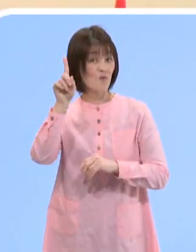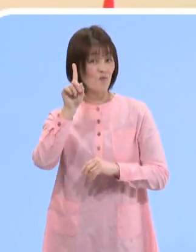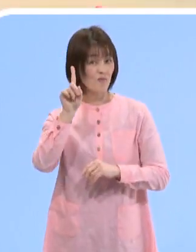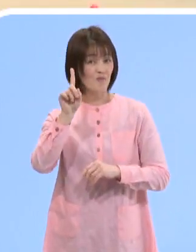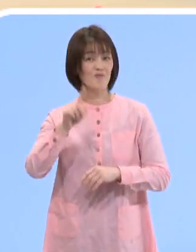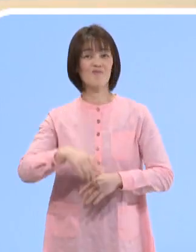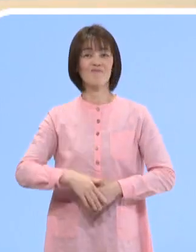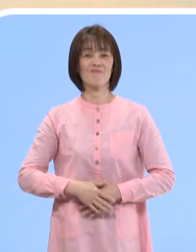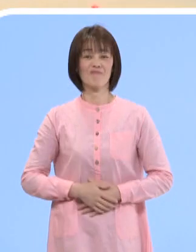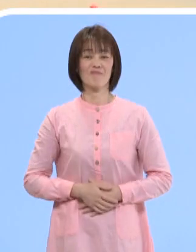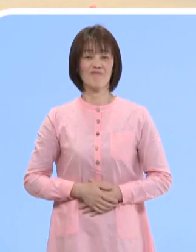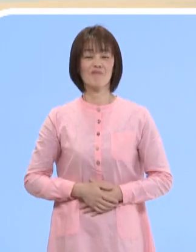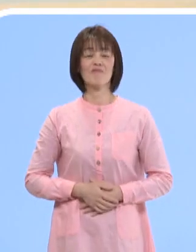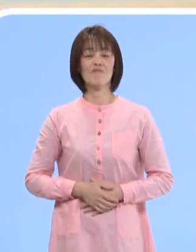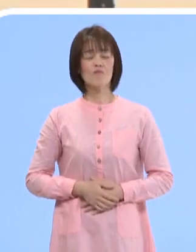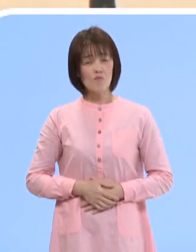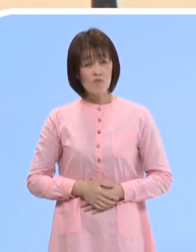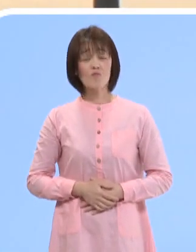は。